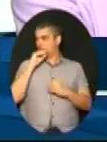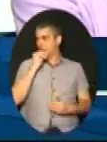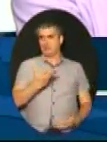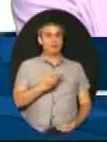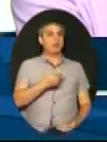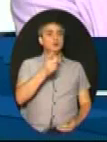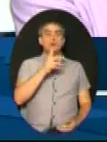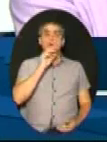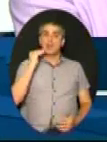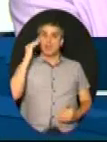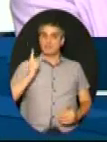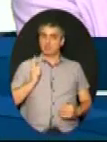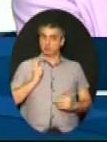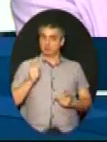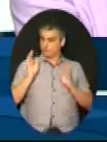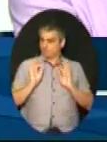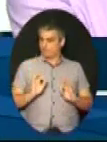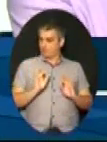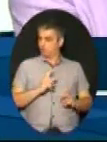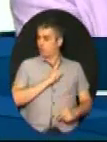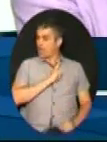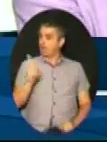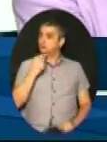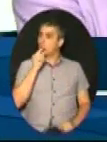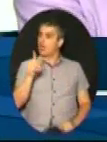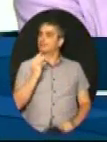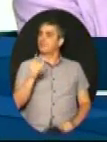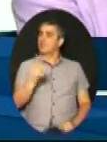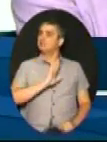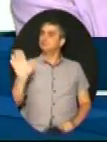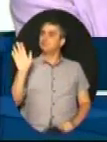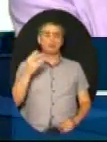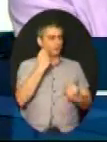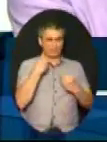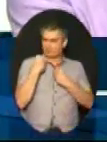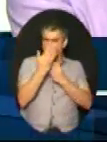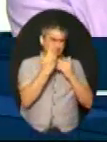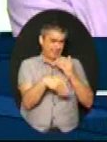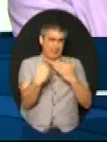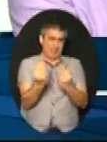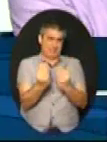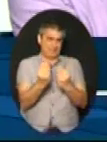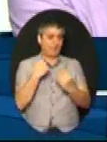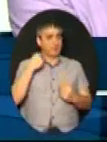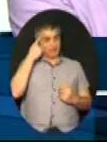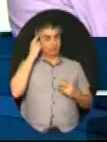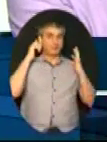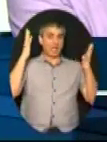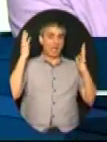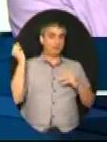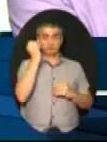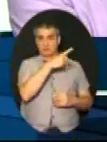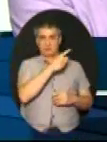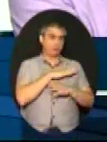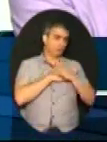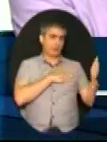איתך. ברמה אישי, אבל זה אסור להגיד. בואי ניתן לה להגיד. בואי ניתן לה להגיד. אני חשבתי שהרעש יבוא מהצד הזה